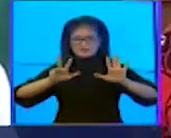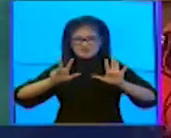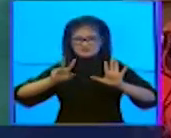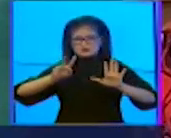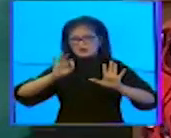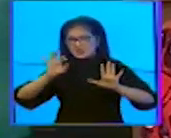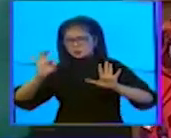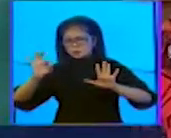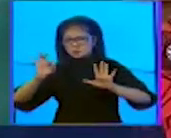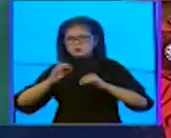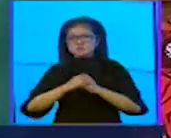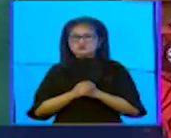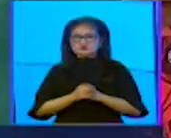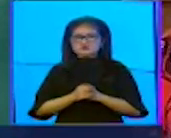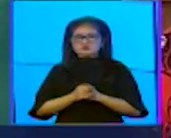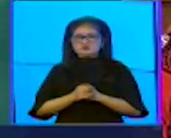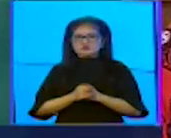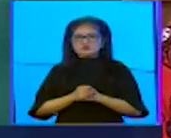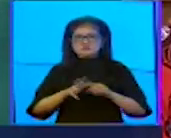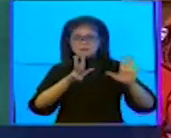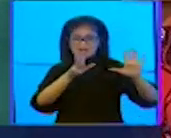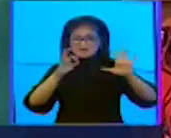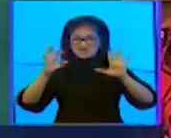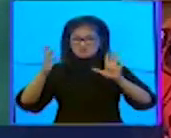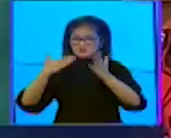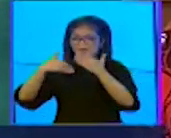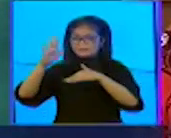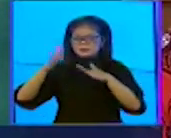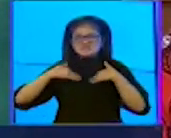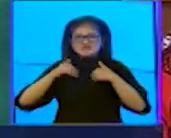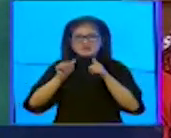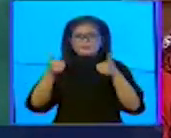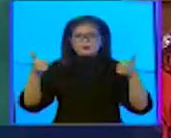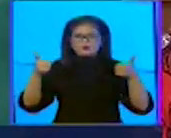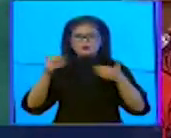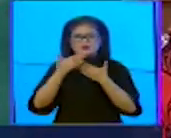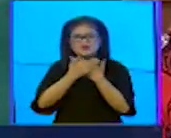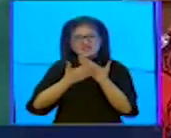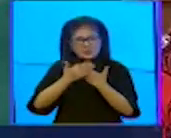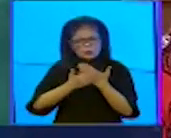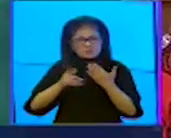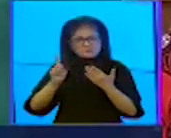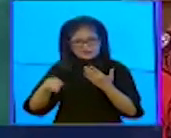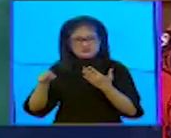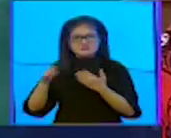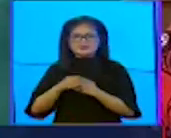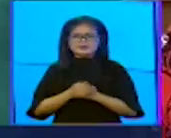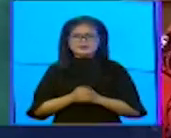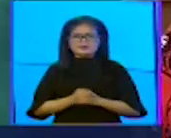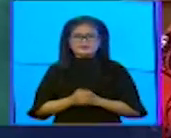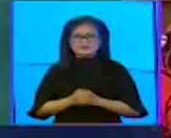900 lebih yang sembuh. Dan sisanya masih dalam perawatan dan terkonfirmasi satu